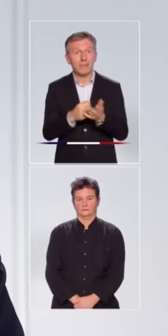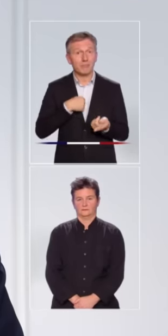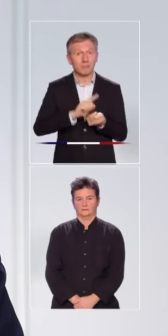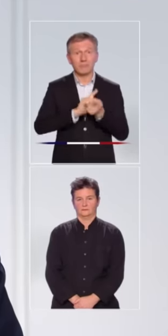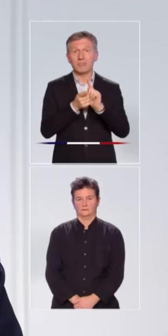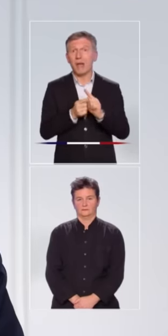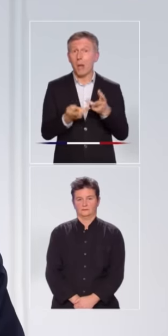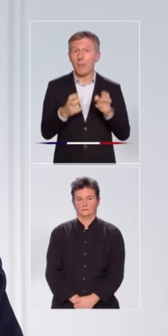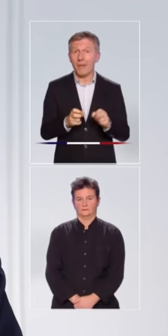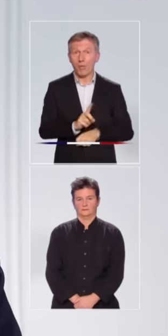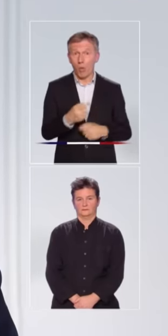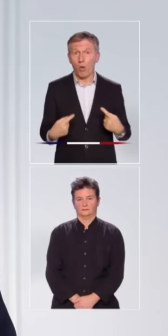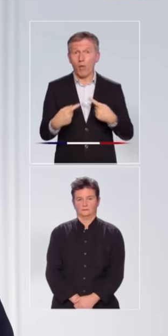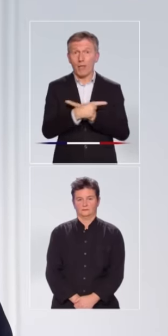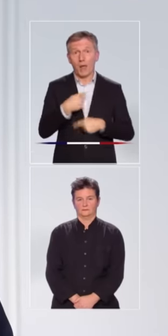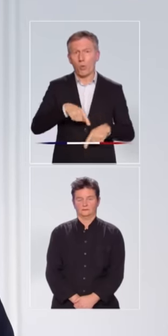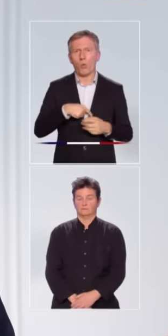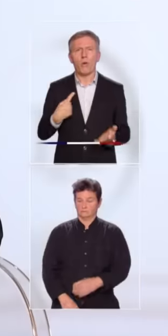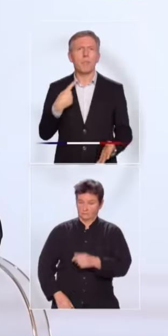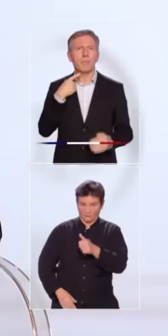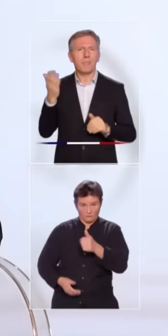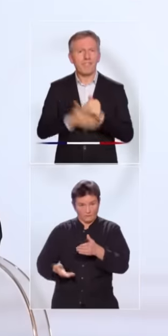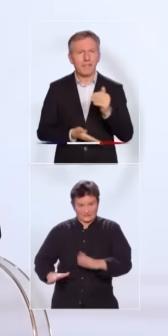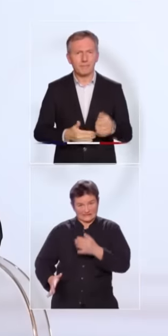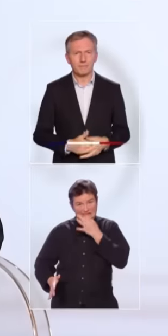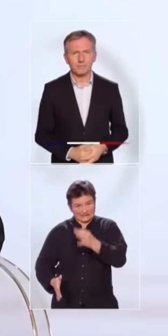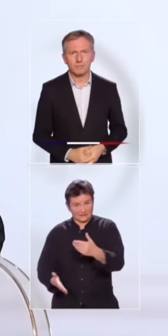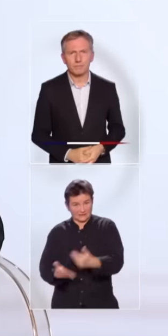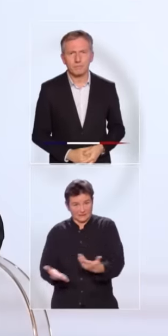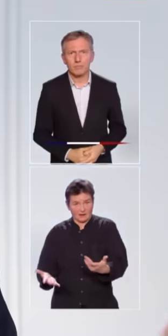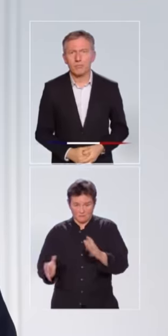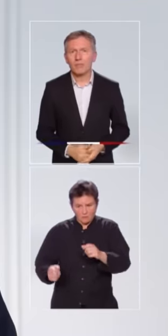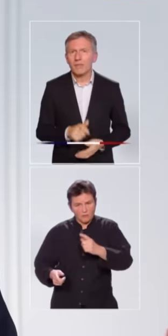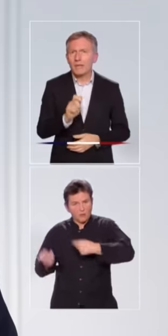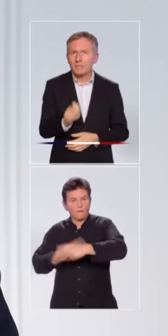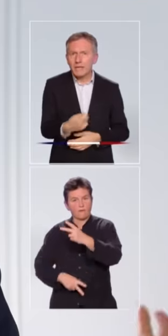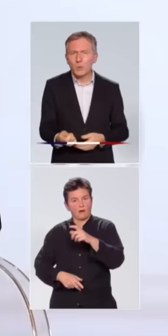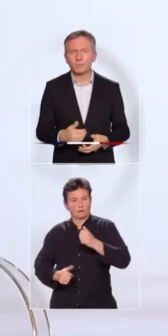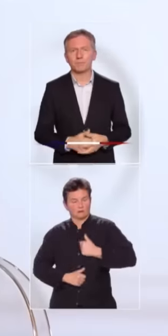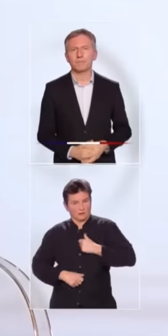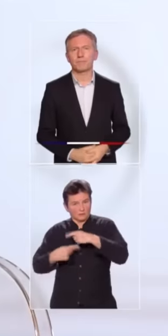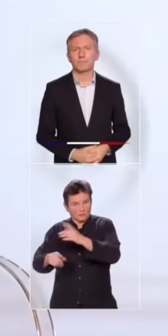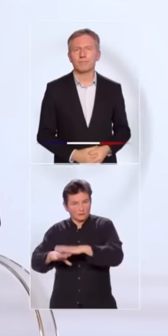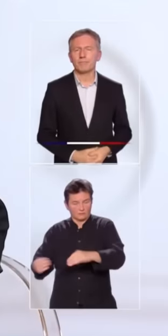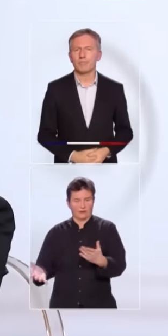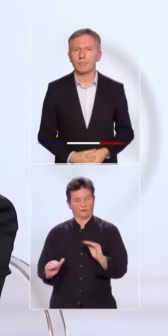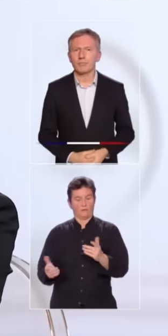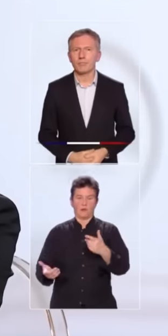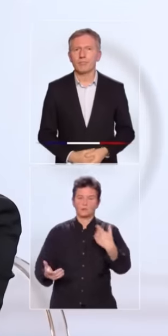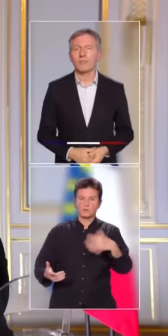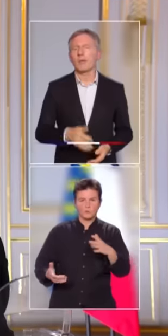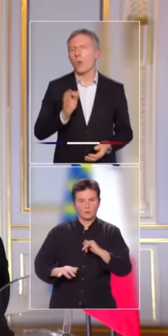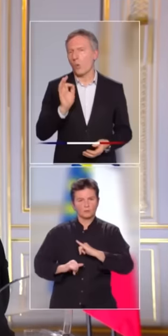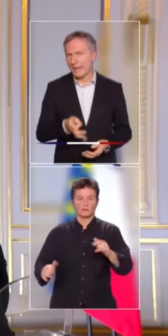pas la paix, on décide déjà la défaite. Mais vous décidez de le dire, qu'on peut sûr, envoyer. Et ça, c'est un geste très fort,